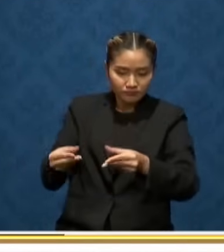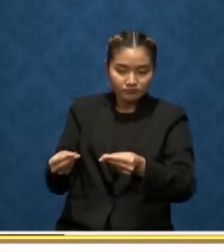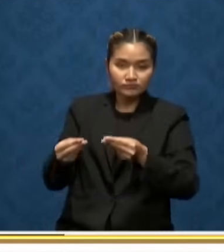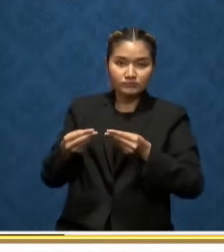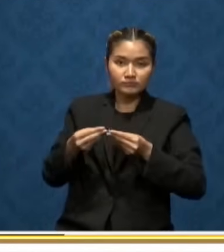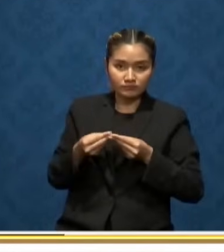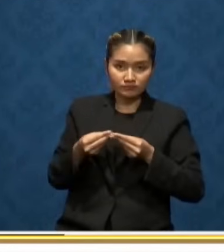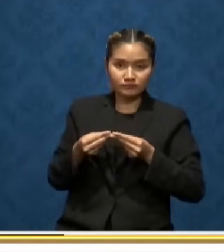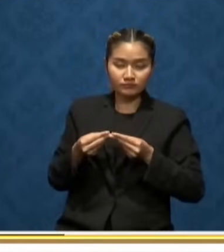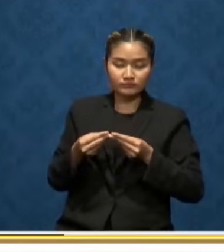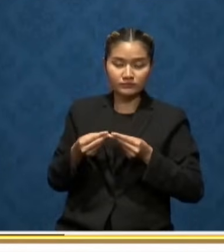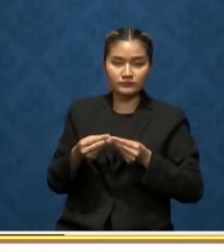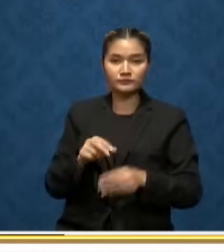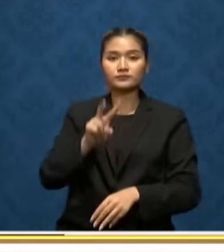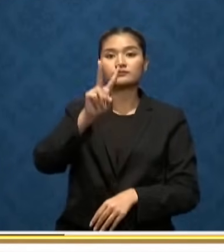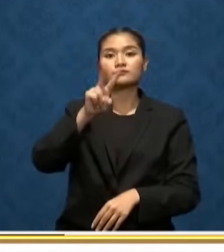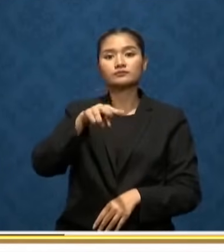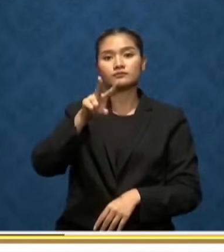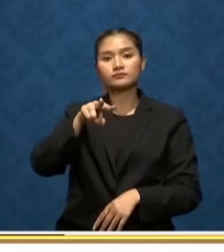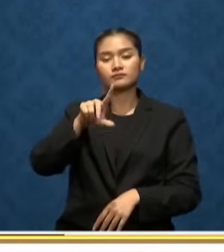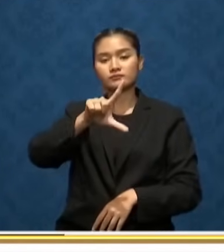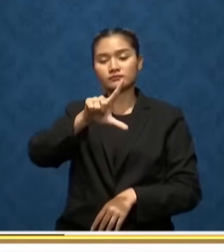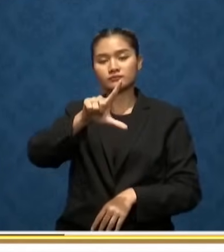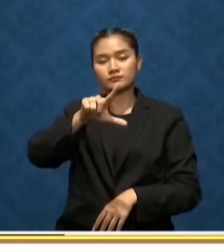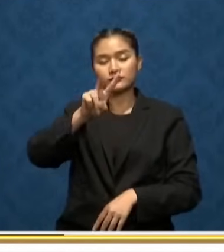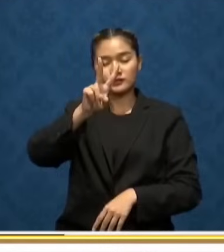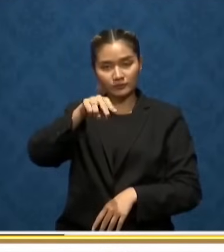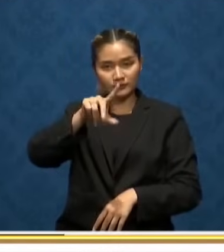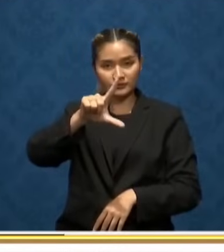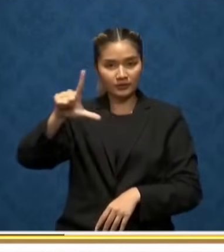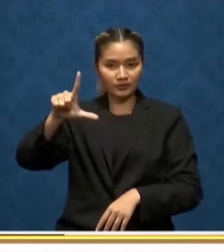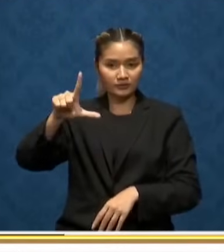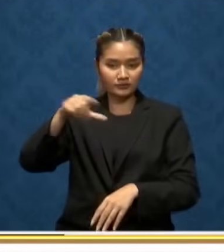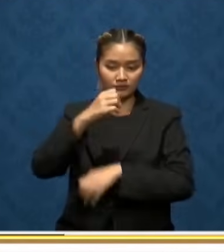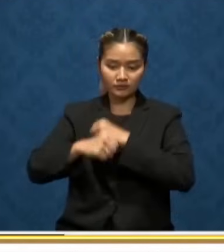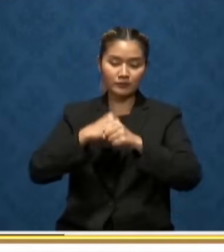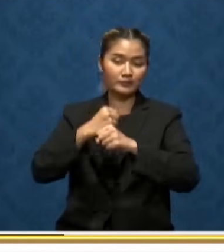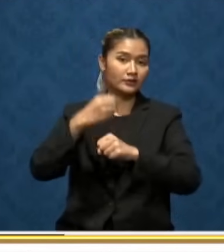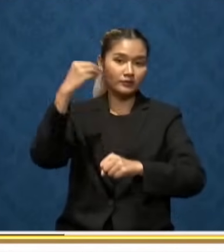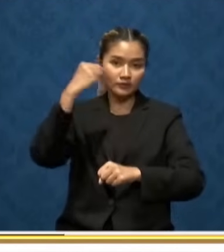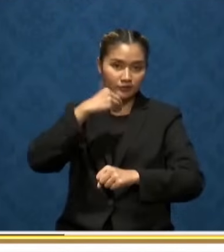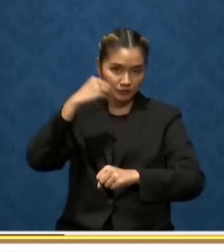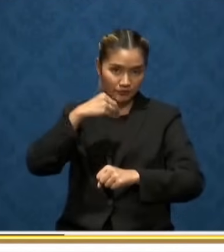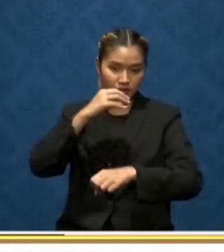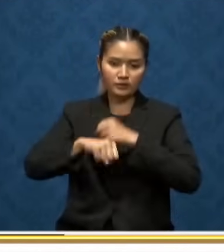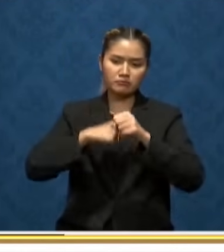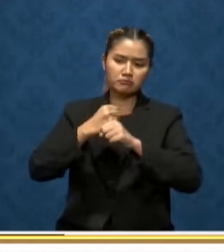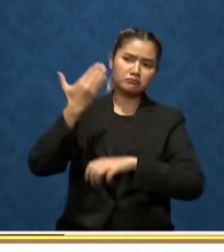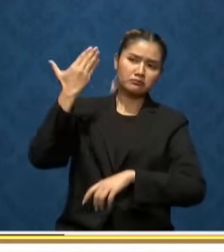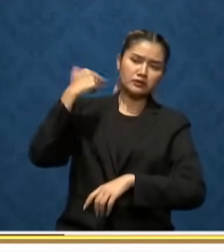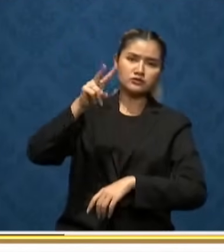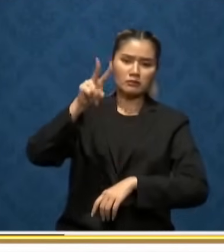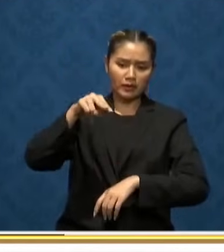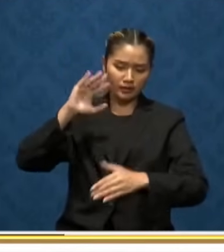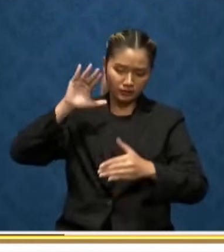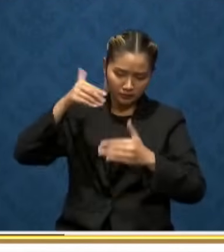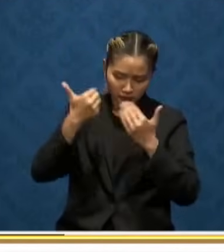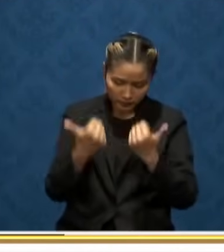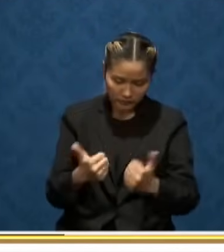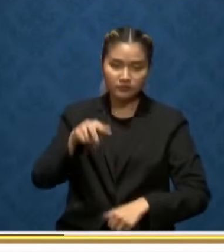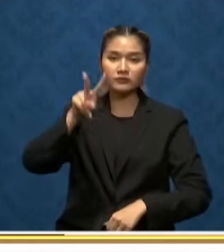ปีเมื่อ15ปีที่แล้วก็ 2,000 ล้านปัจจุบันนี้ก็ 2,000 ล้